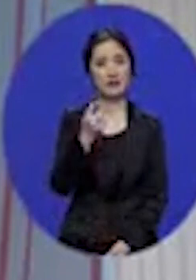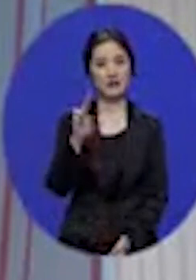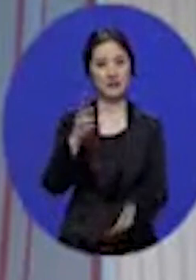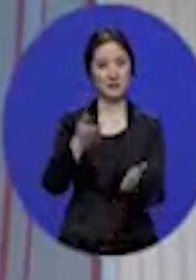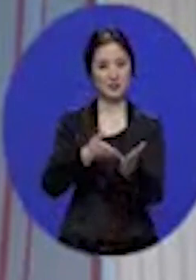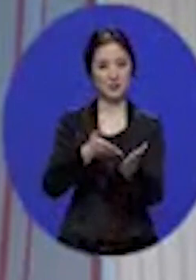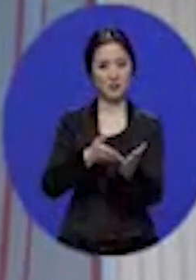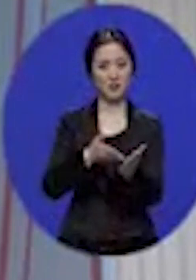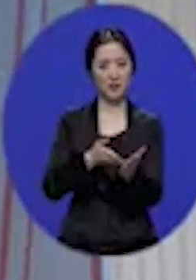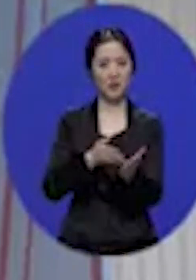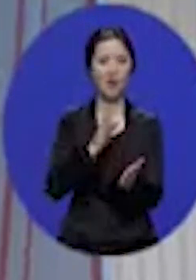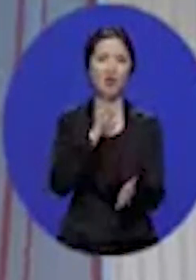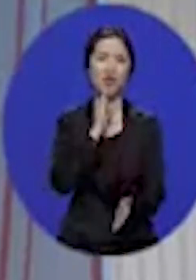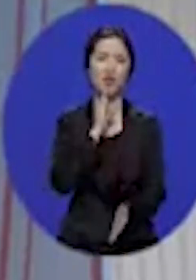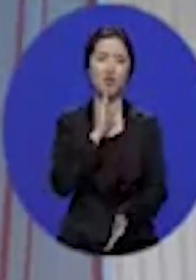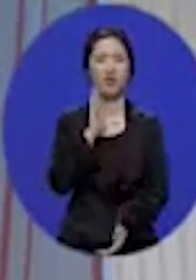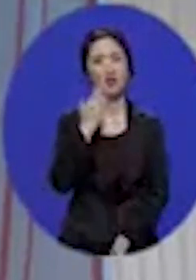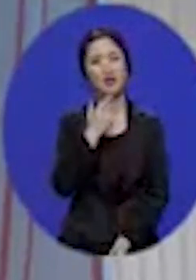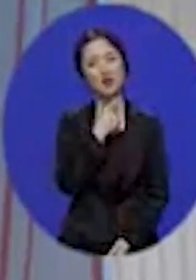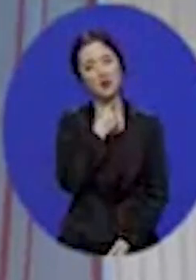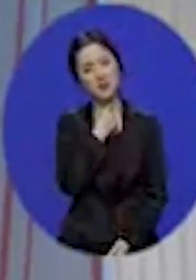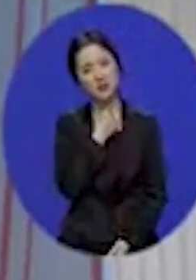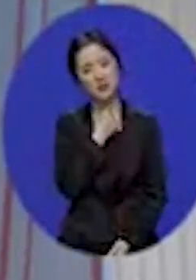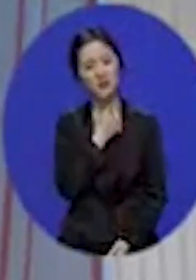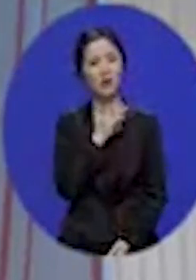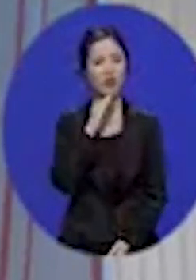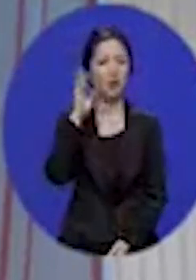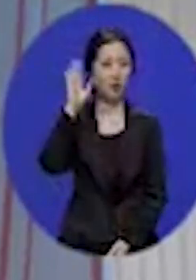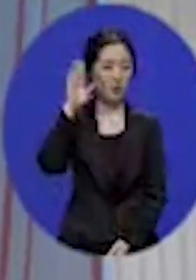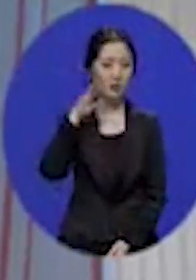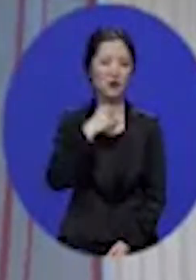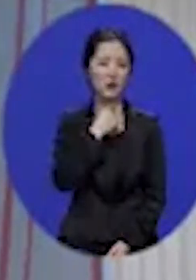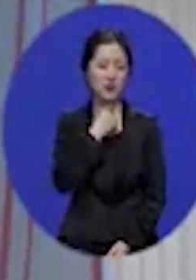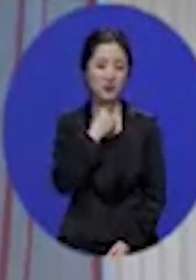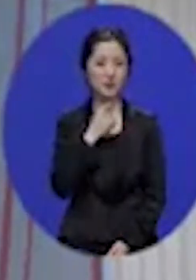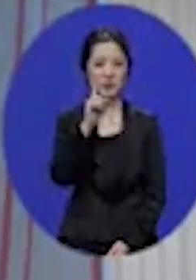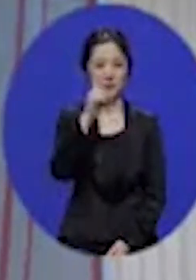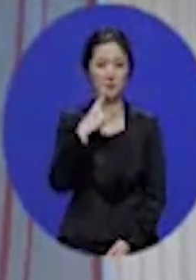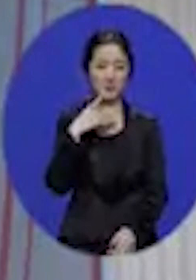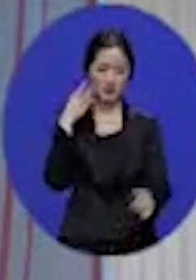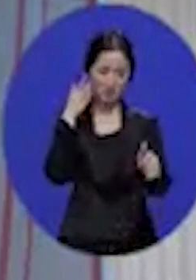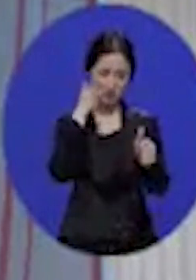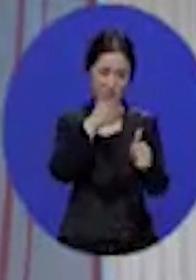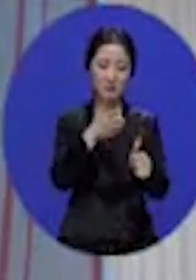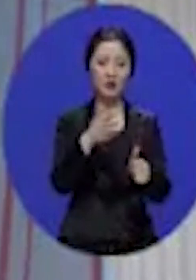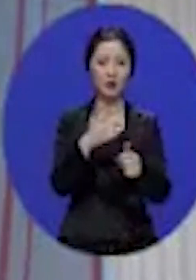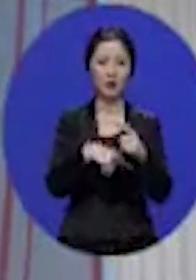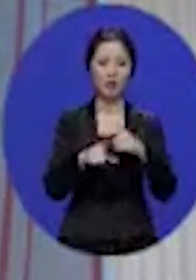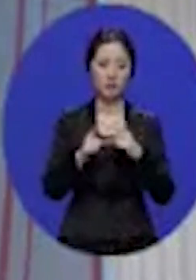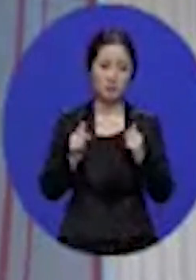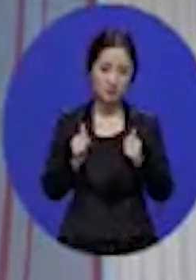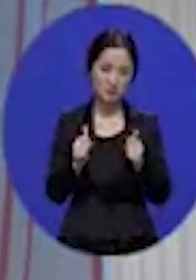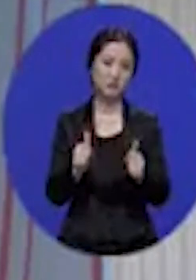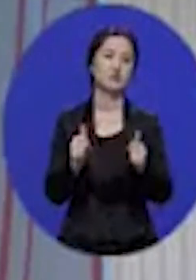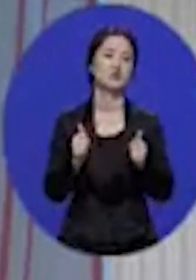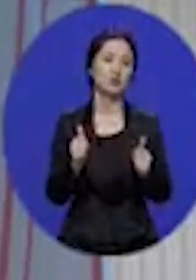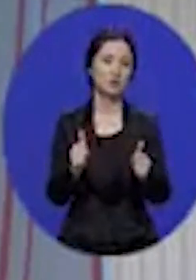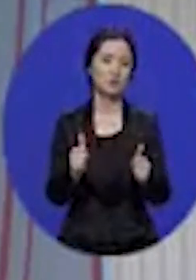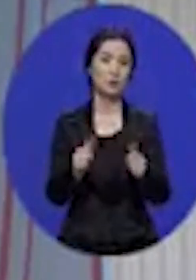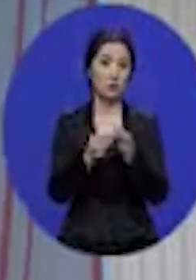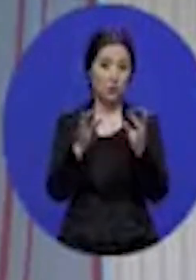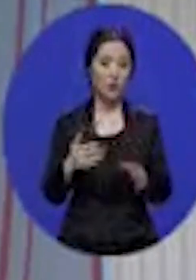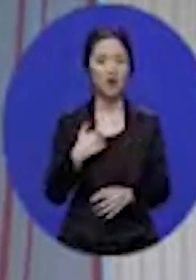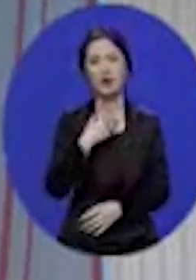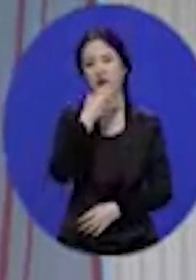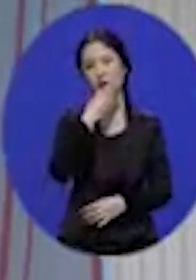아나운서 그것이 저의 어떤 인생의 목표였던 것 같아요. 그러니까 그 기간 동안은 저는 행복하지 않았던 것